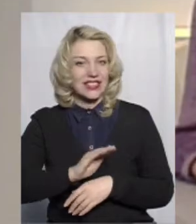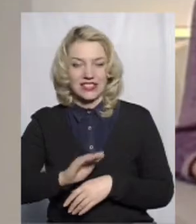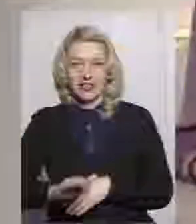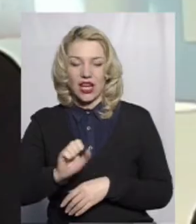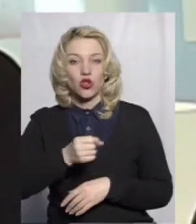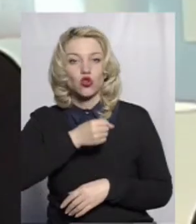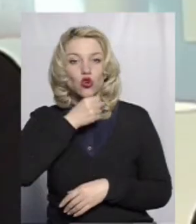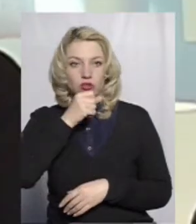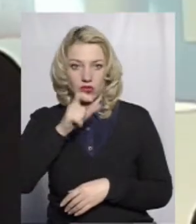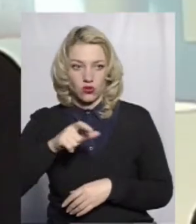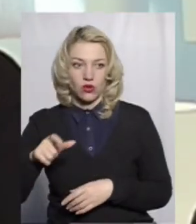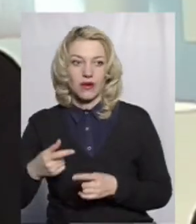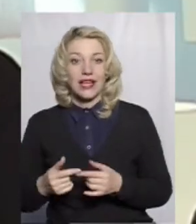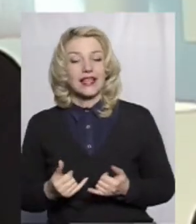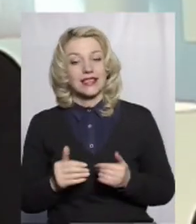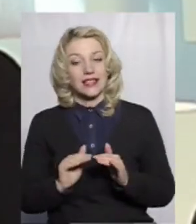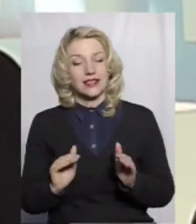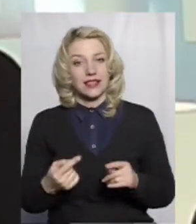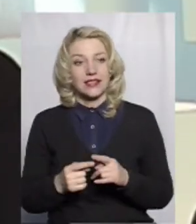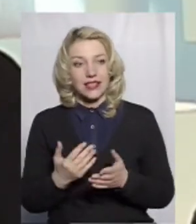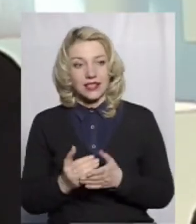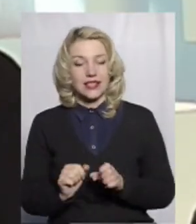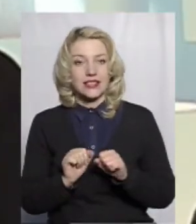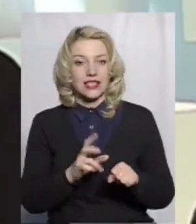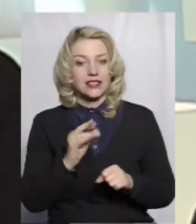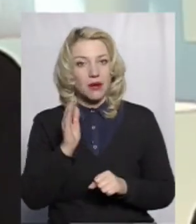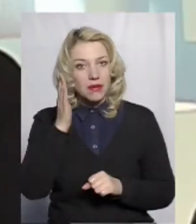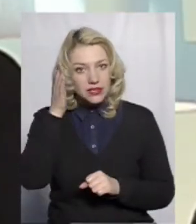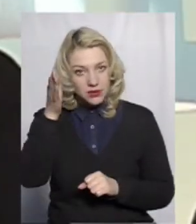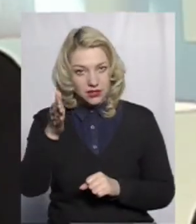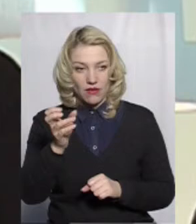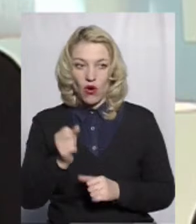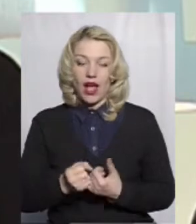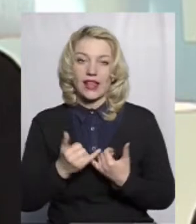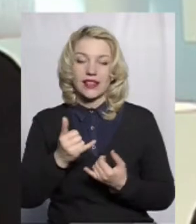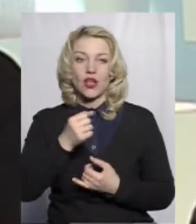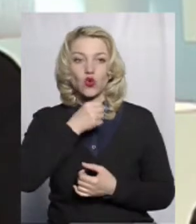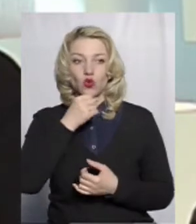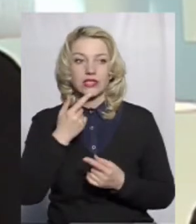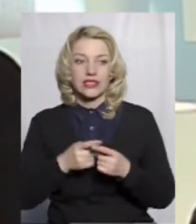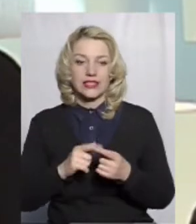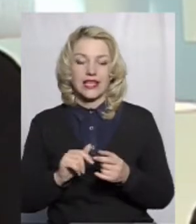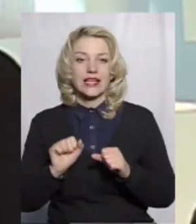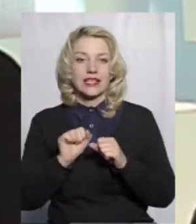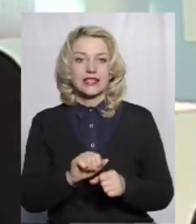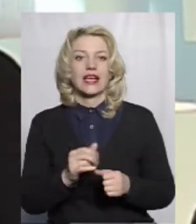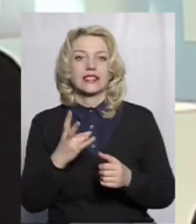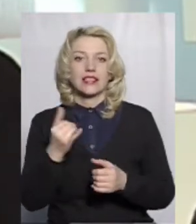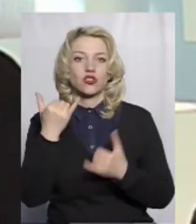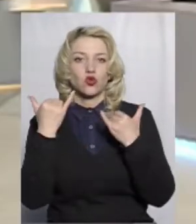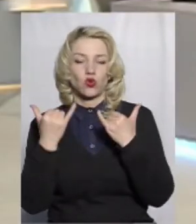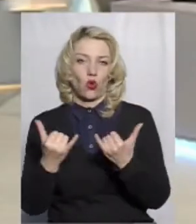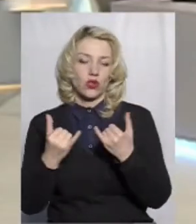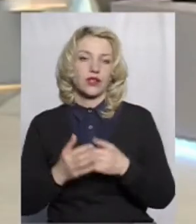дорослі особи. Тобто для дітей це є захист на перспективу. Для дорослих це захист на сьогодні, скажімо таким чином.